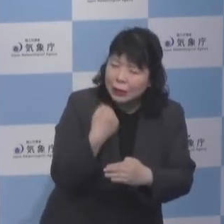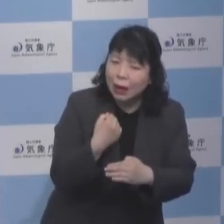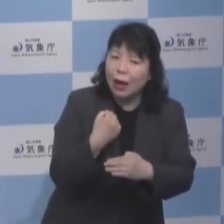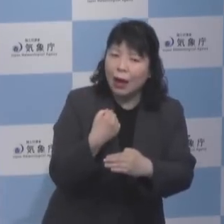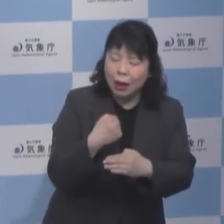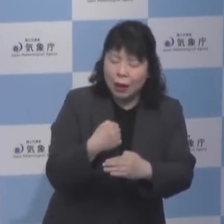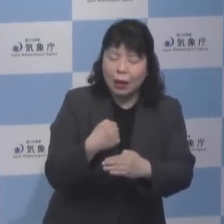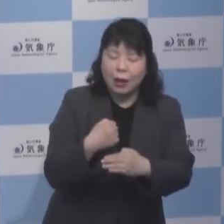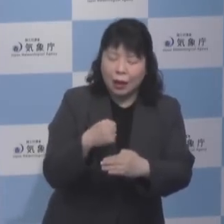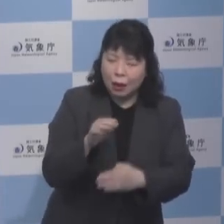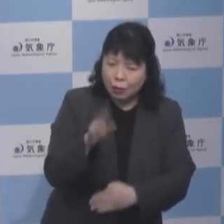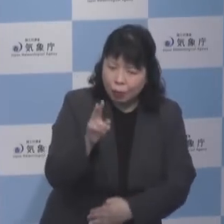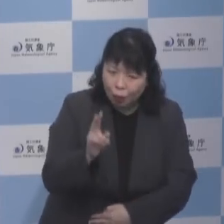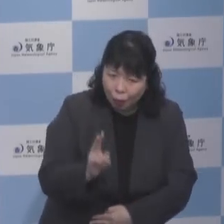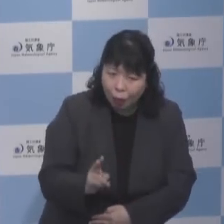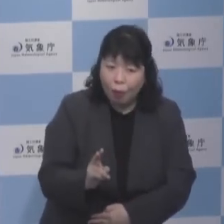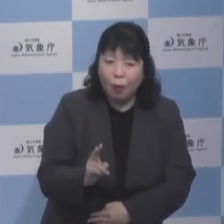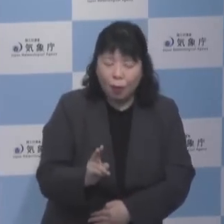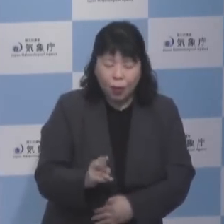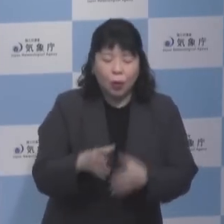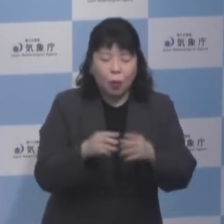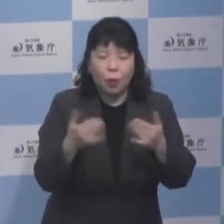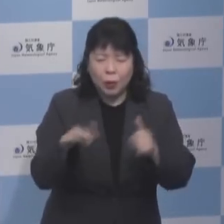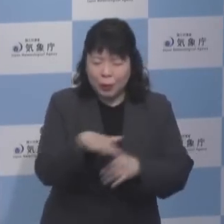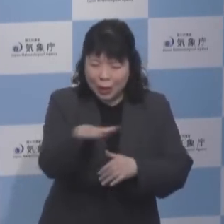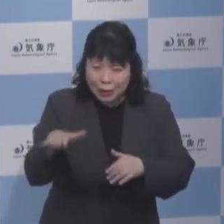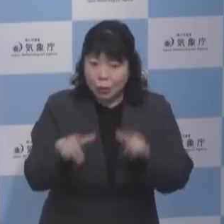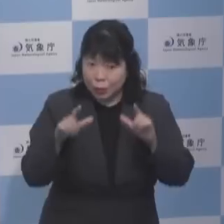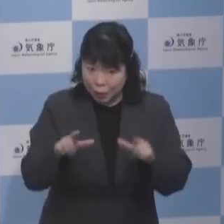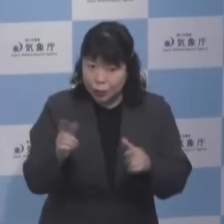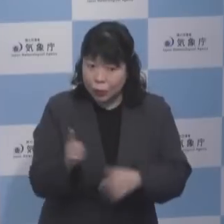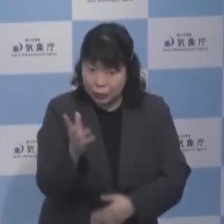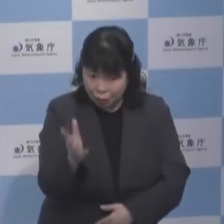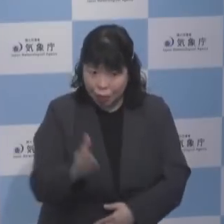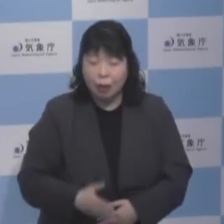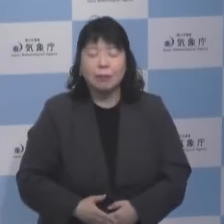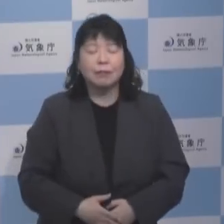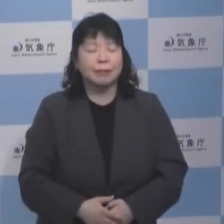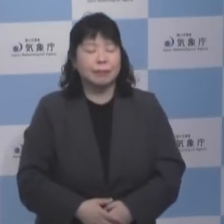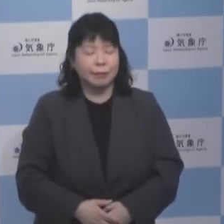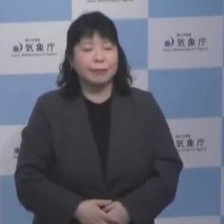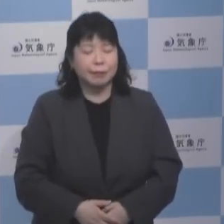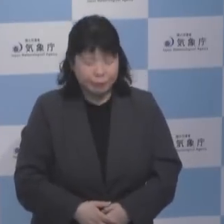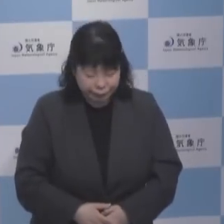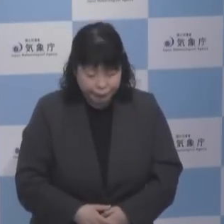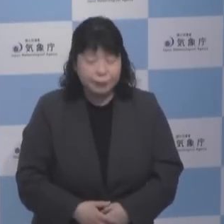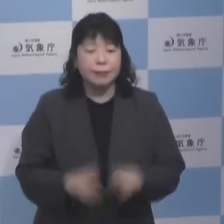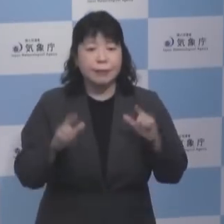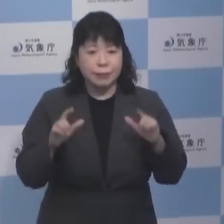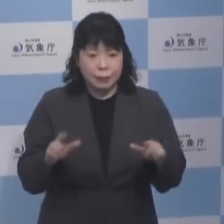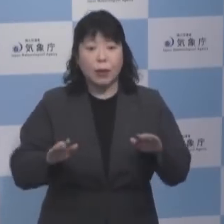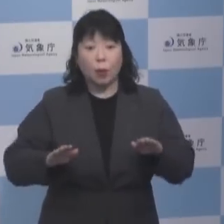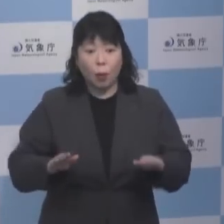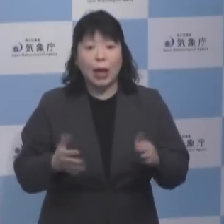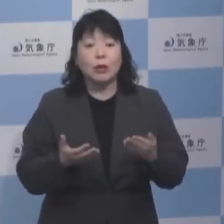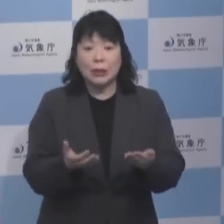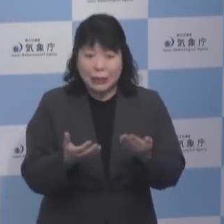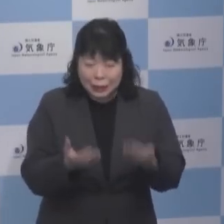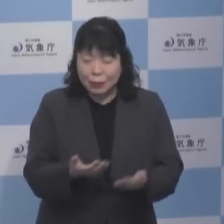めて、国民の皆さんへ呼びかけがあればお願いします。 そうですね、あのやはり今回の地震のポイントは、